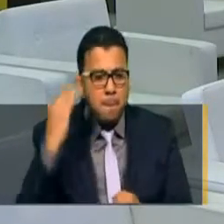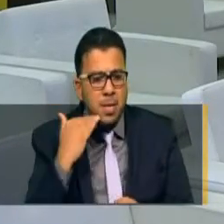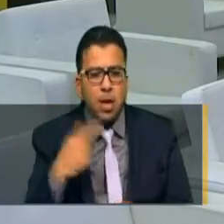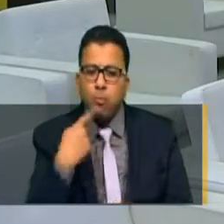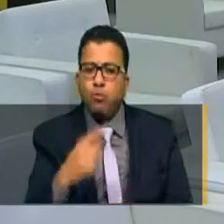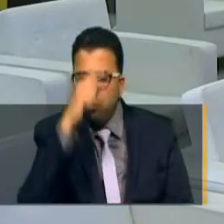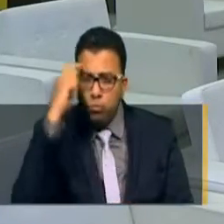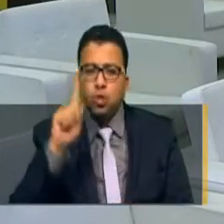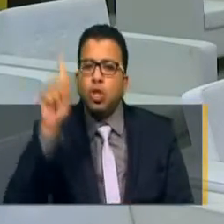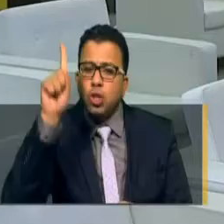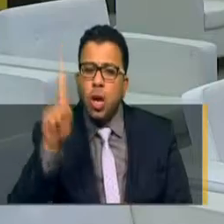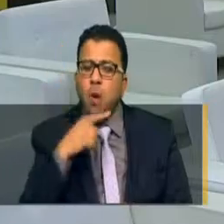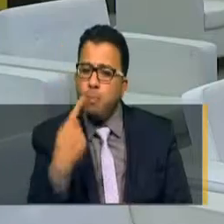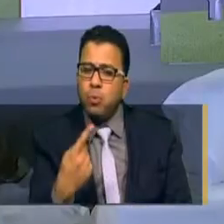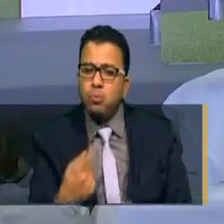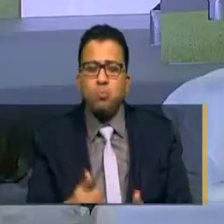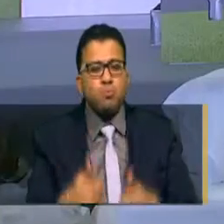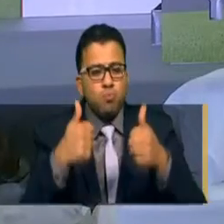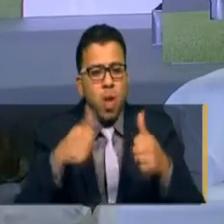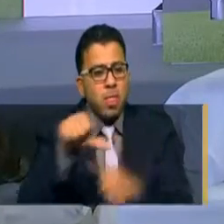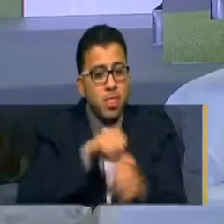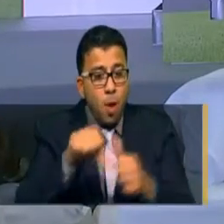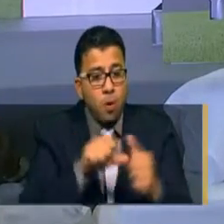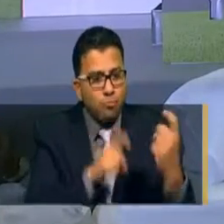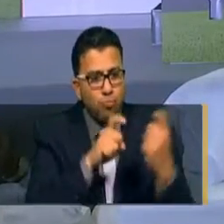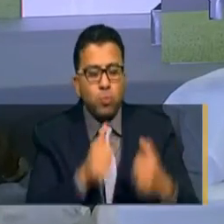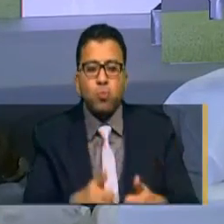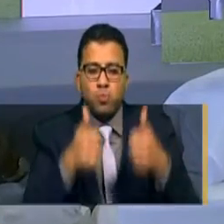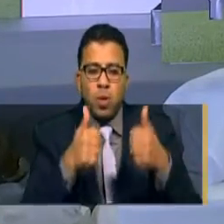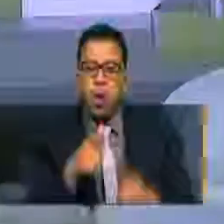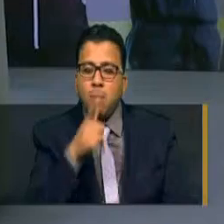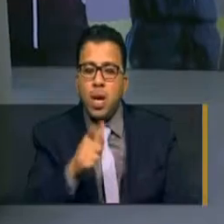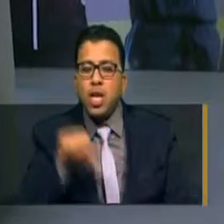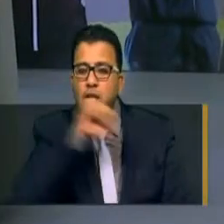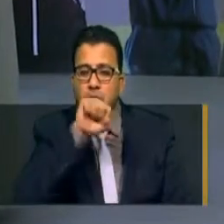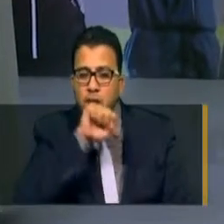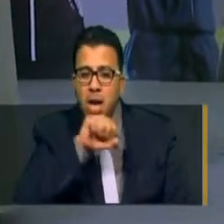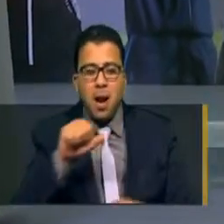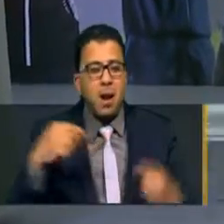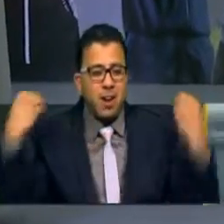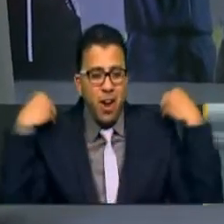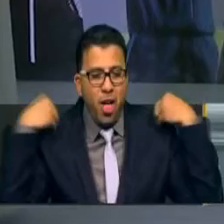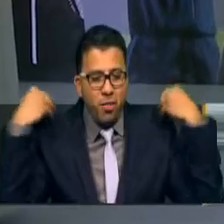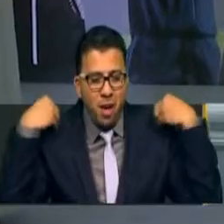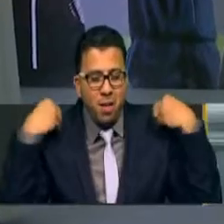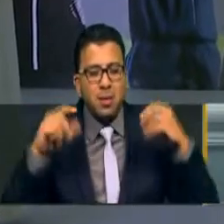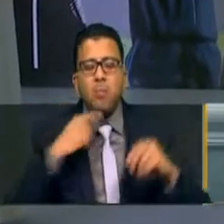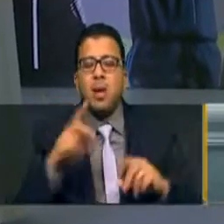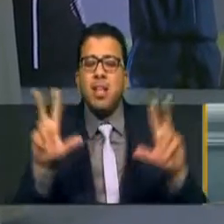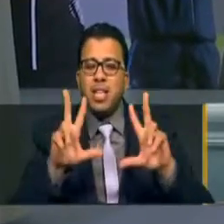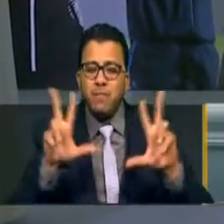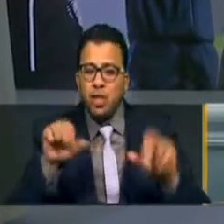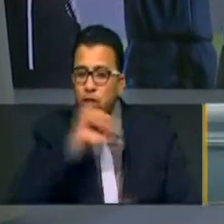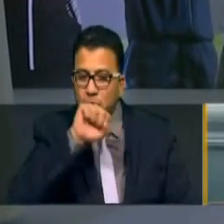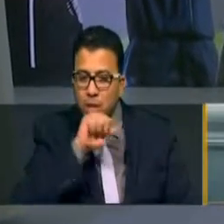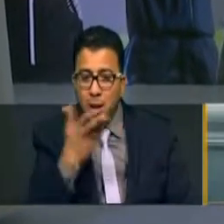بإذن الله تعالى أن نوفق في إخراج هذه الدورة. من خلال قناة الشارقة الرياضية وكذلك قناة الشارقة